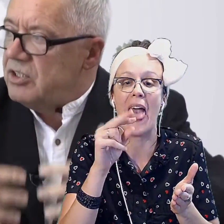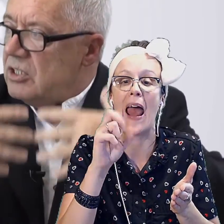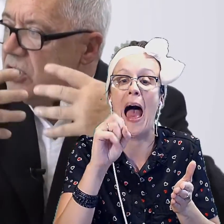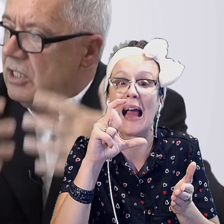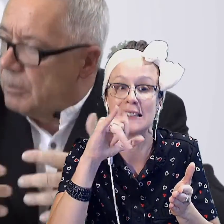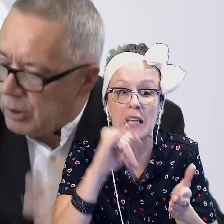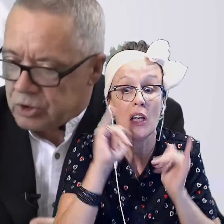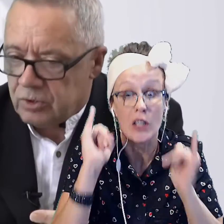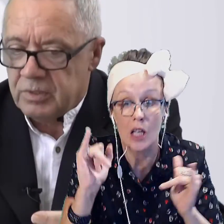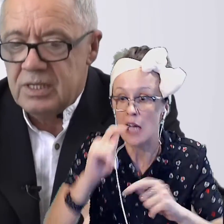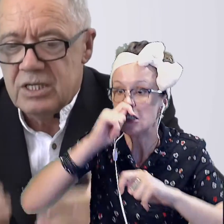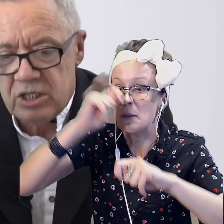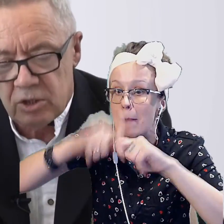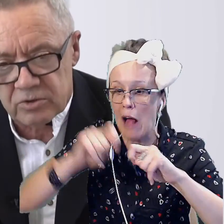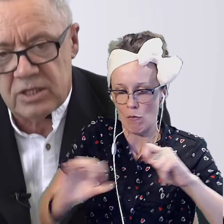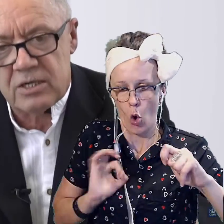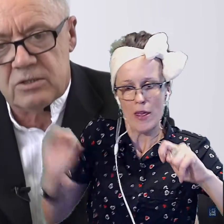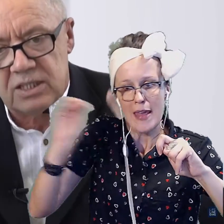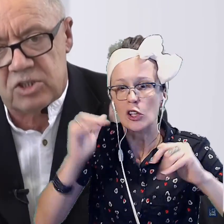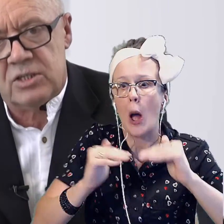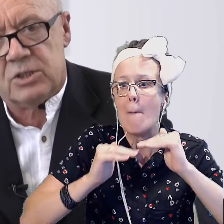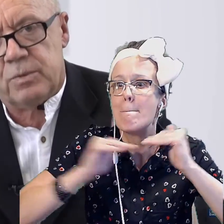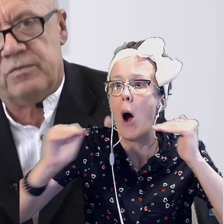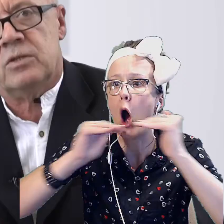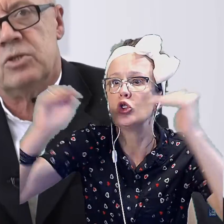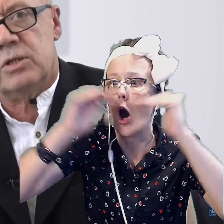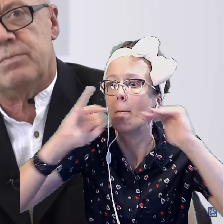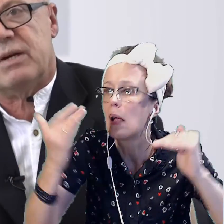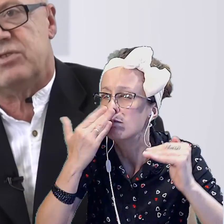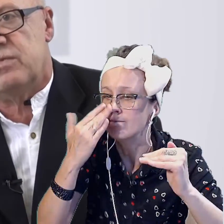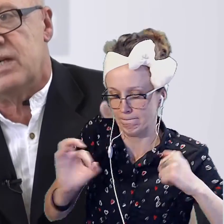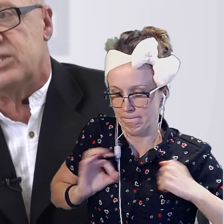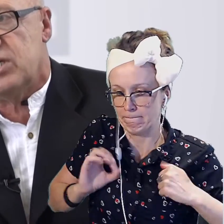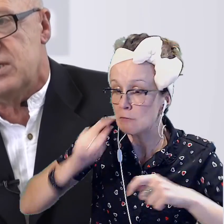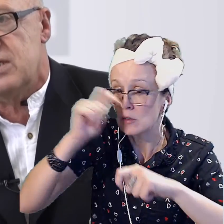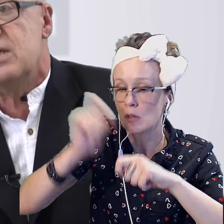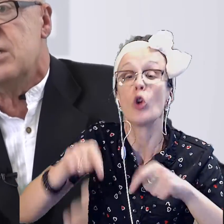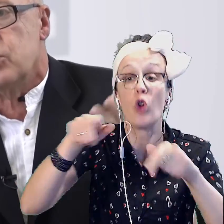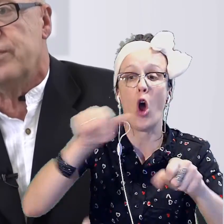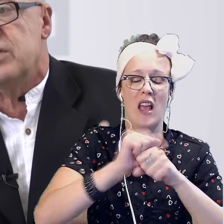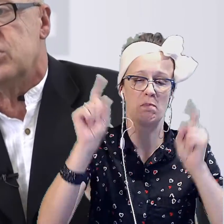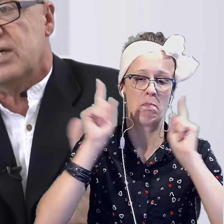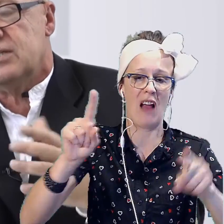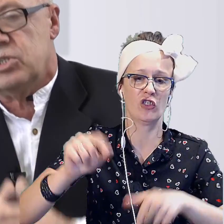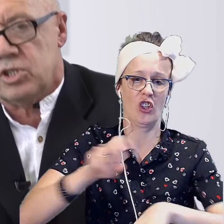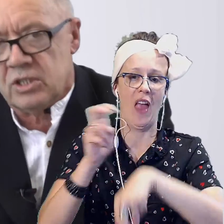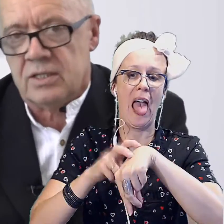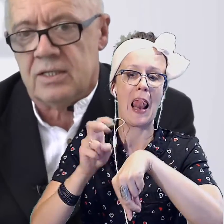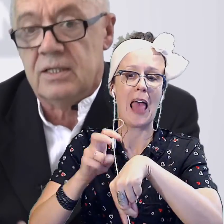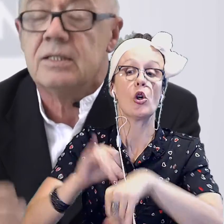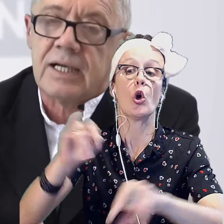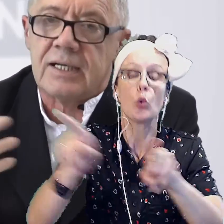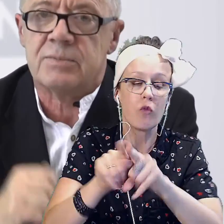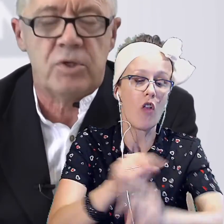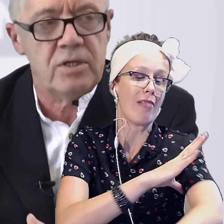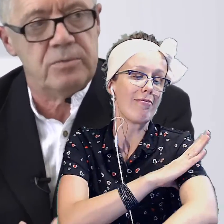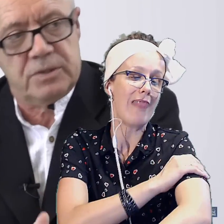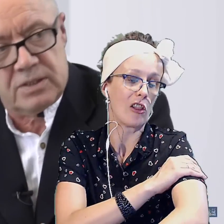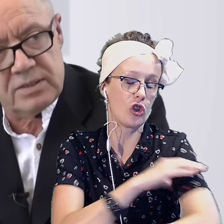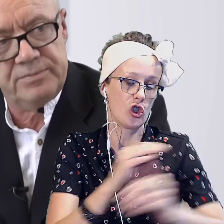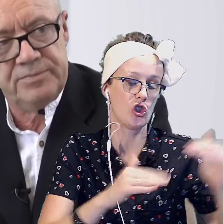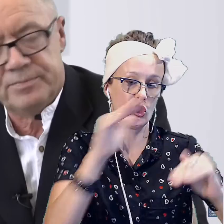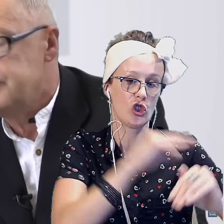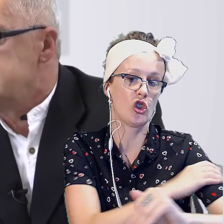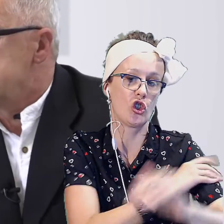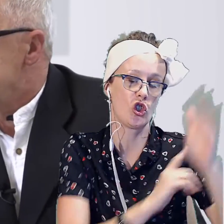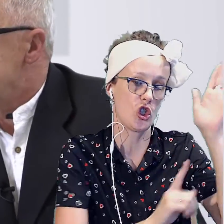sprawdzić ich poziom i od tego zaczynać powinno się prawdziwe leczenie również nadciśnienia taka jest moja